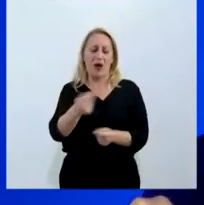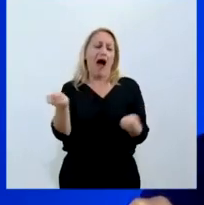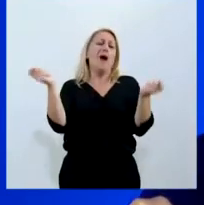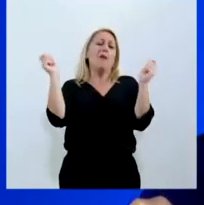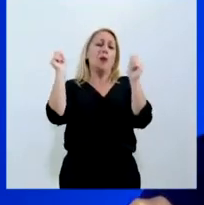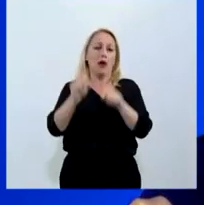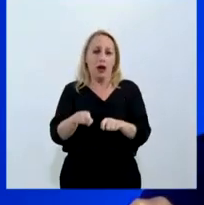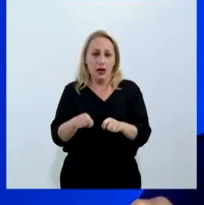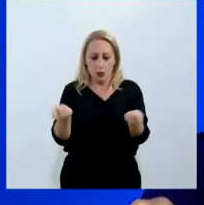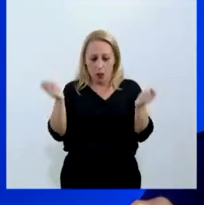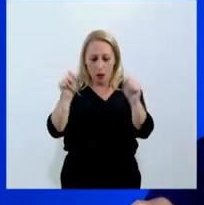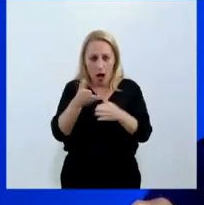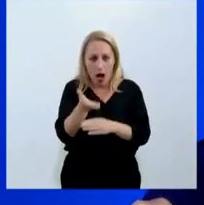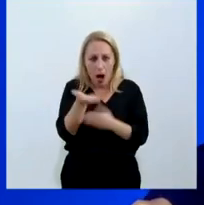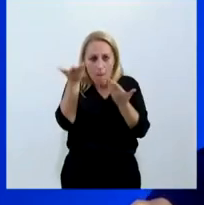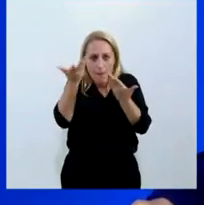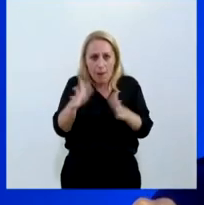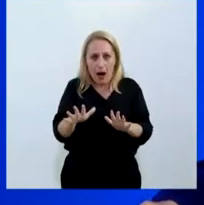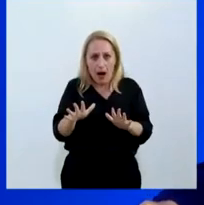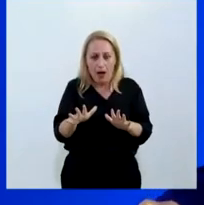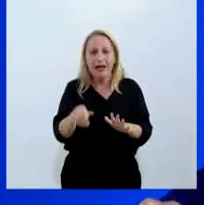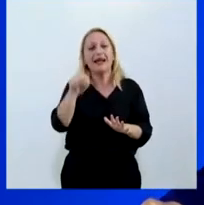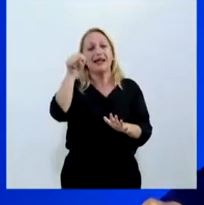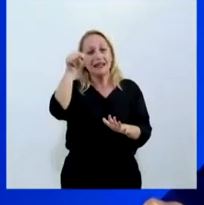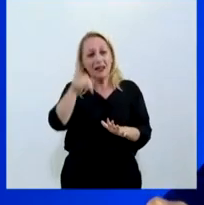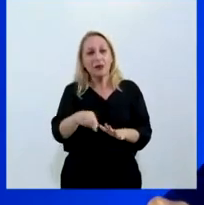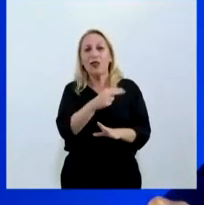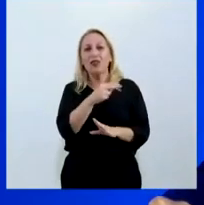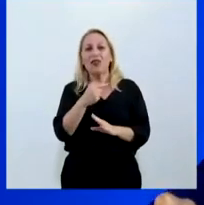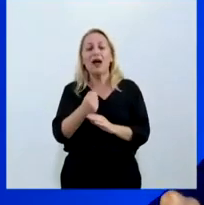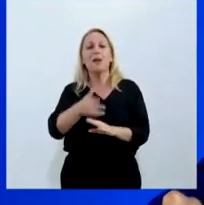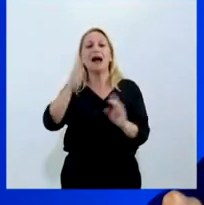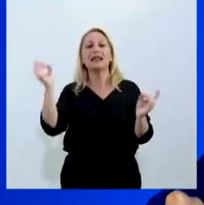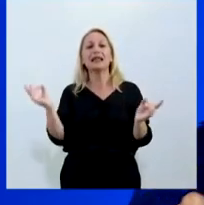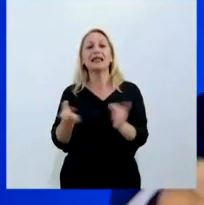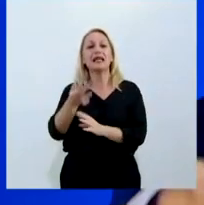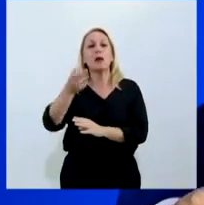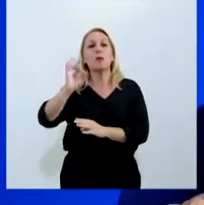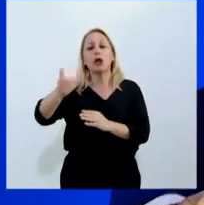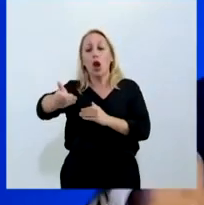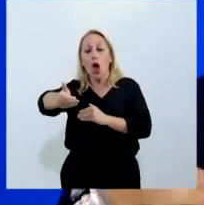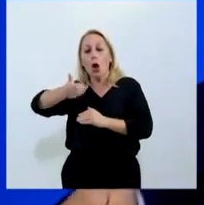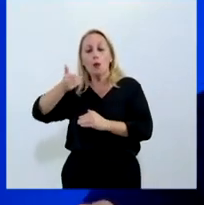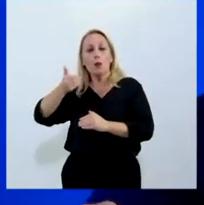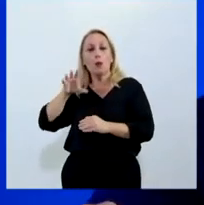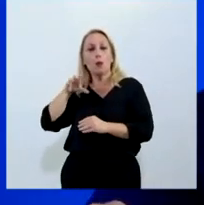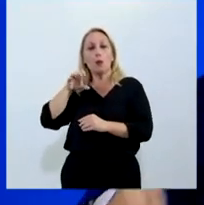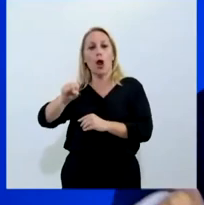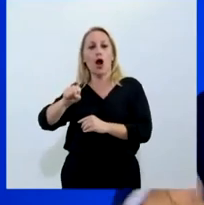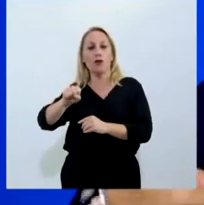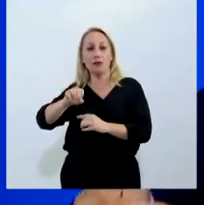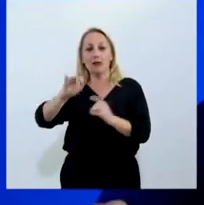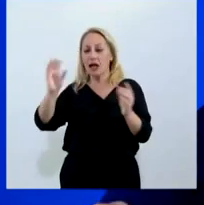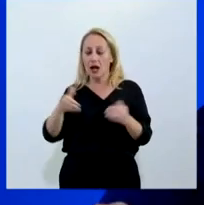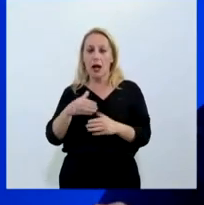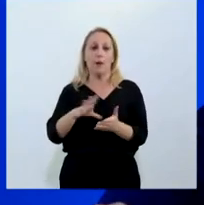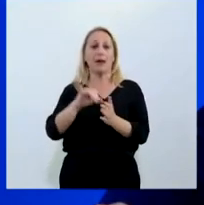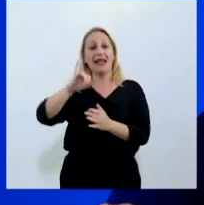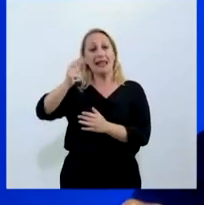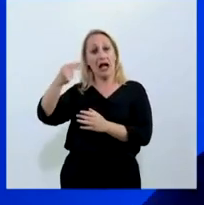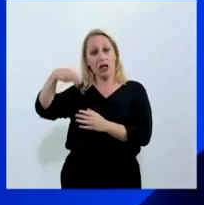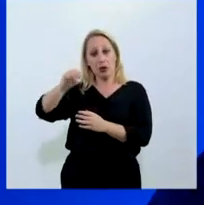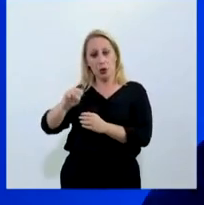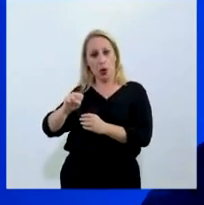έγινε. Και αυτή είναι η δυσκολία πάντα όλων των προβλεπτικών μοντέλων. Πώς θα προβλέψεις αυτό το οποίο δεν έχει γίνει ποτέ. Ιανό μπορούσαμε να